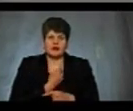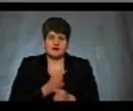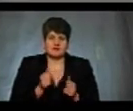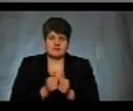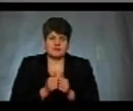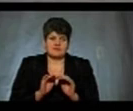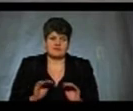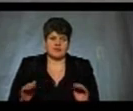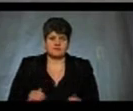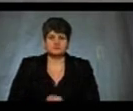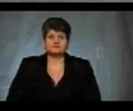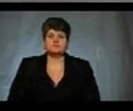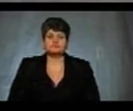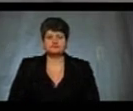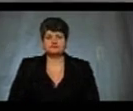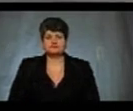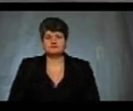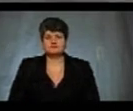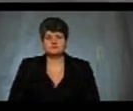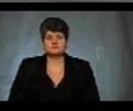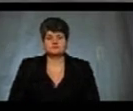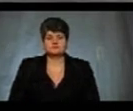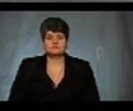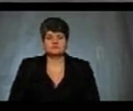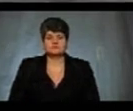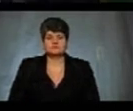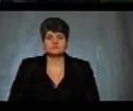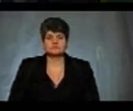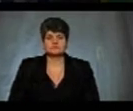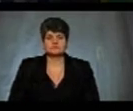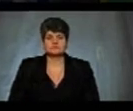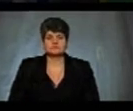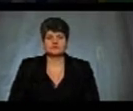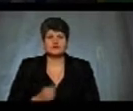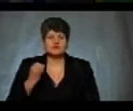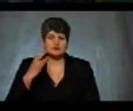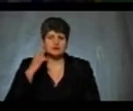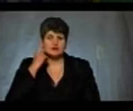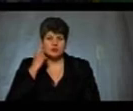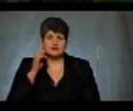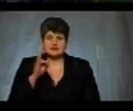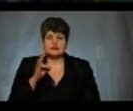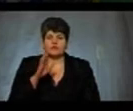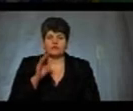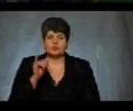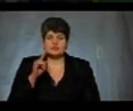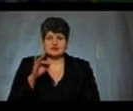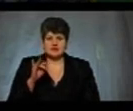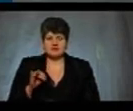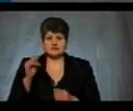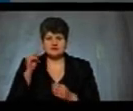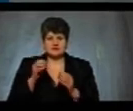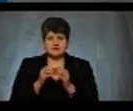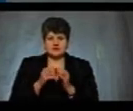Чи 14-річний Назар Вуздаревич, учень